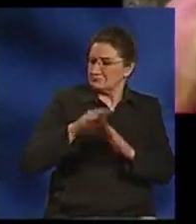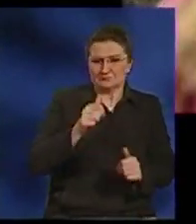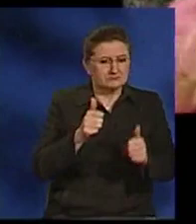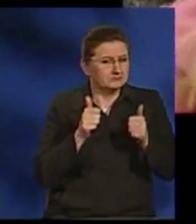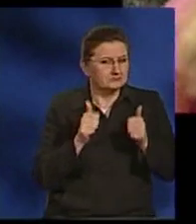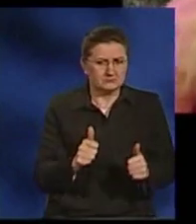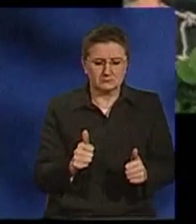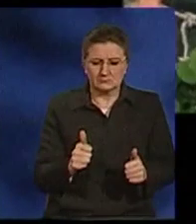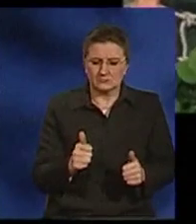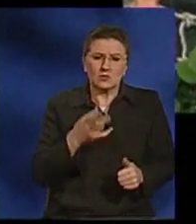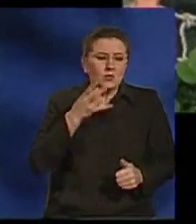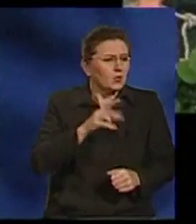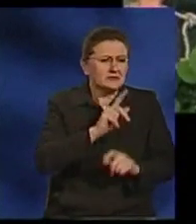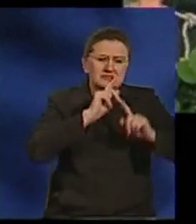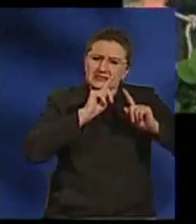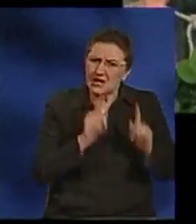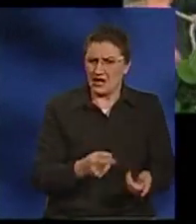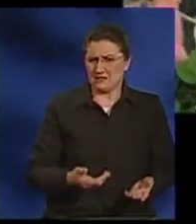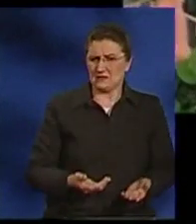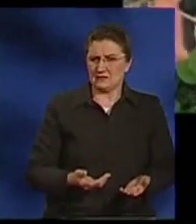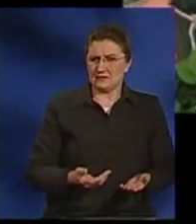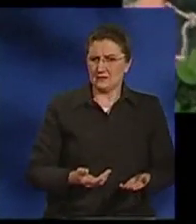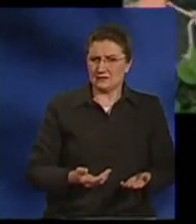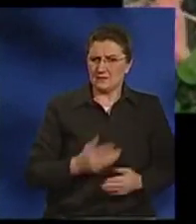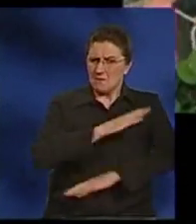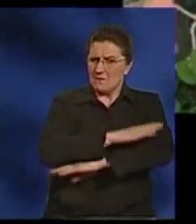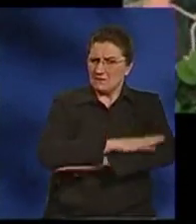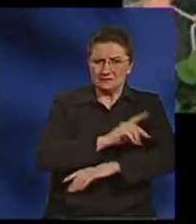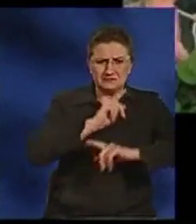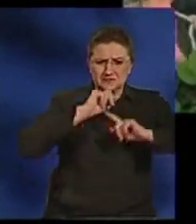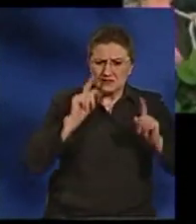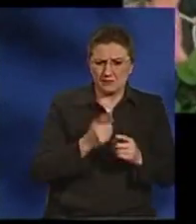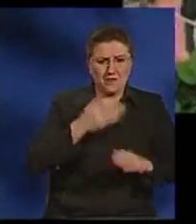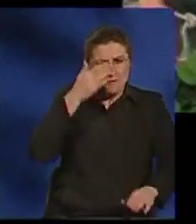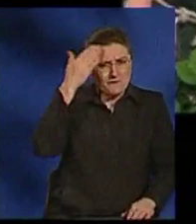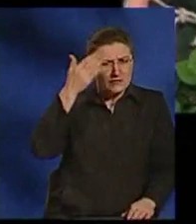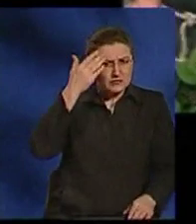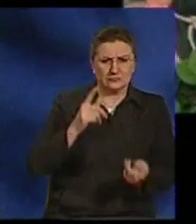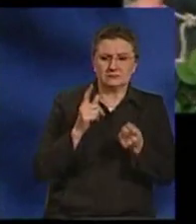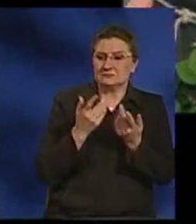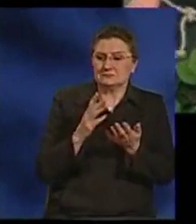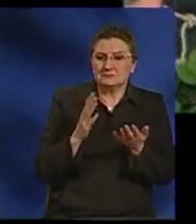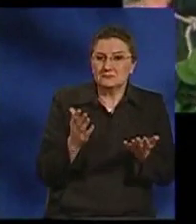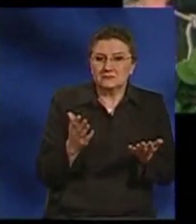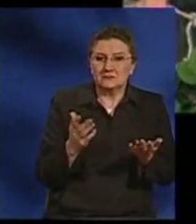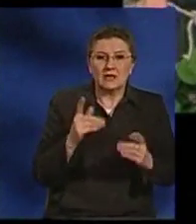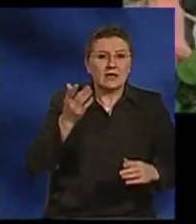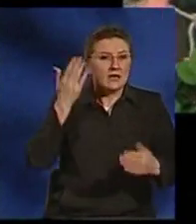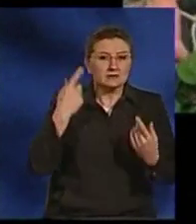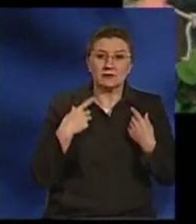Но только какой-то он странный стал. Да, он такой веселенький. Ну, не то, что раньше.